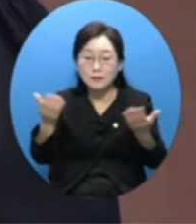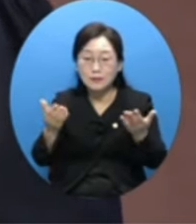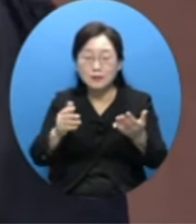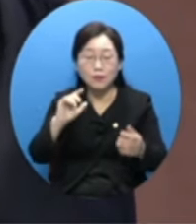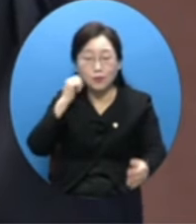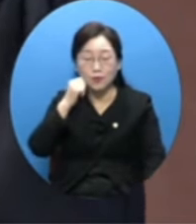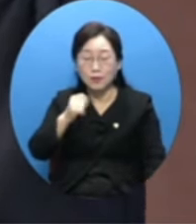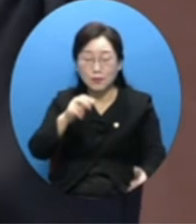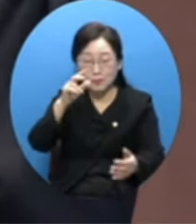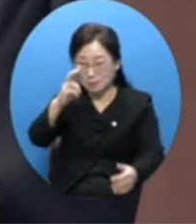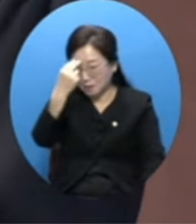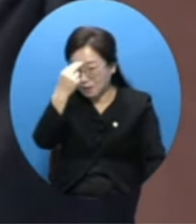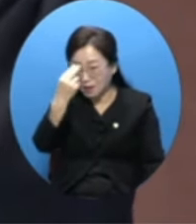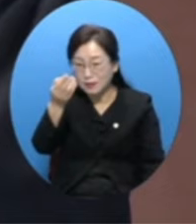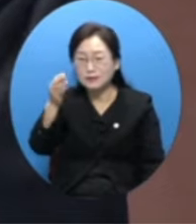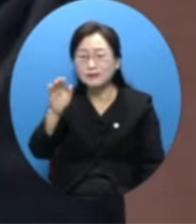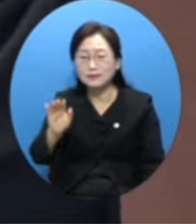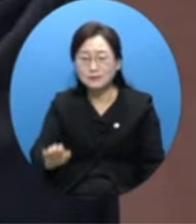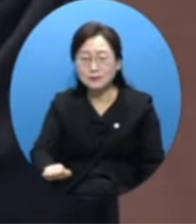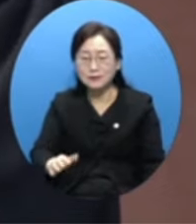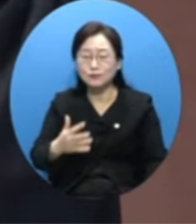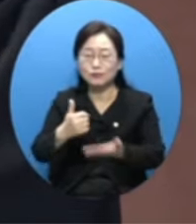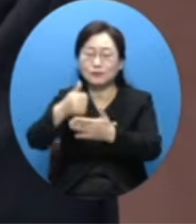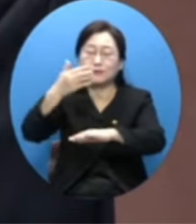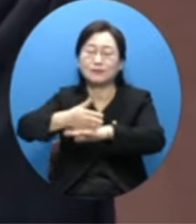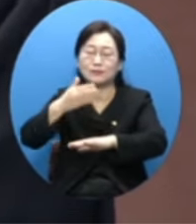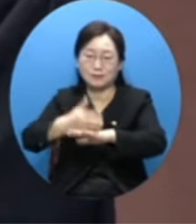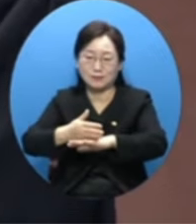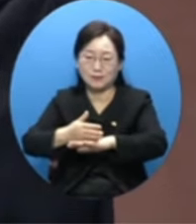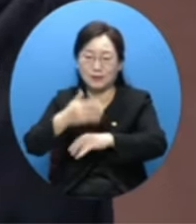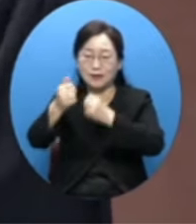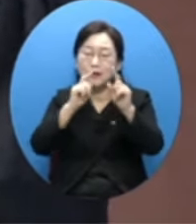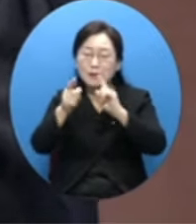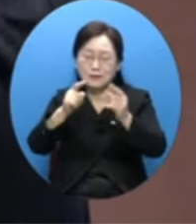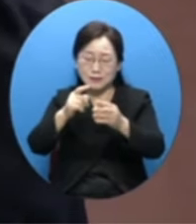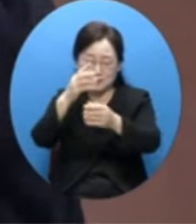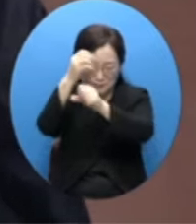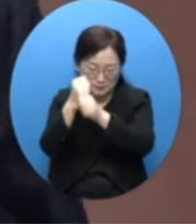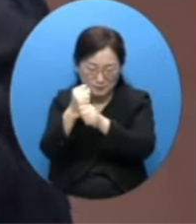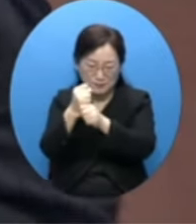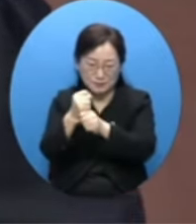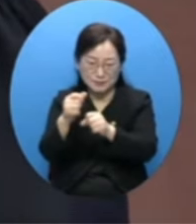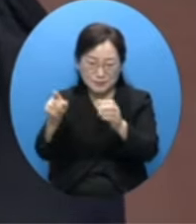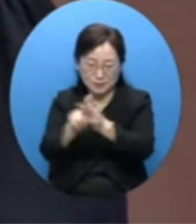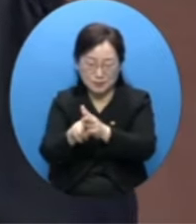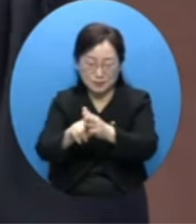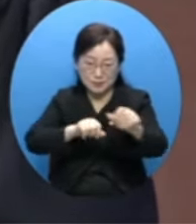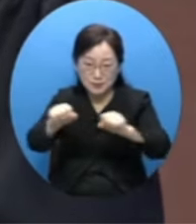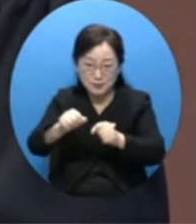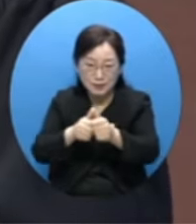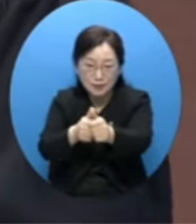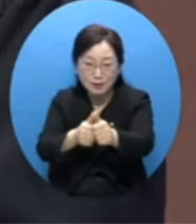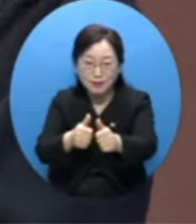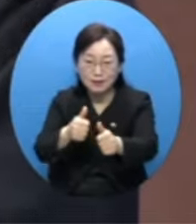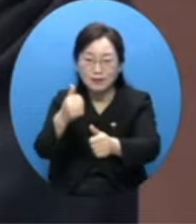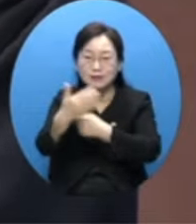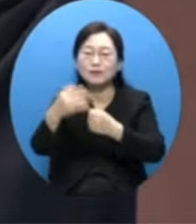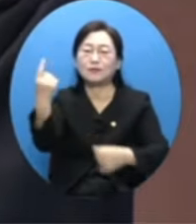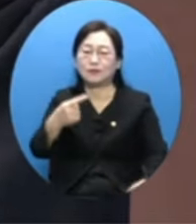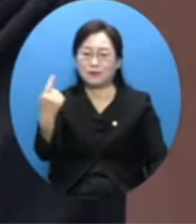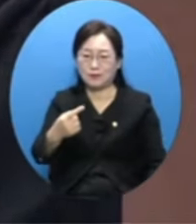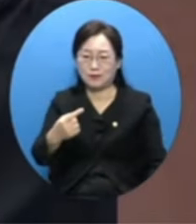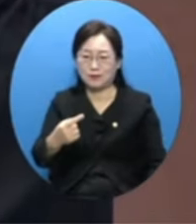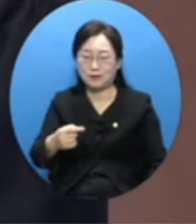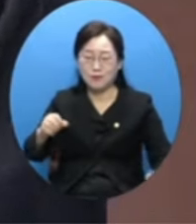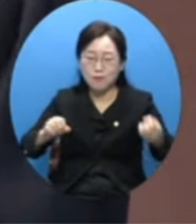할지라도 주 앞에 감사를 드리고 말씀 붙잡고 나아갈 때 하나님의 은혜가 임하는 것입니다. 우리는 환난